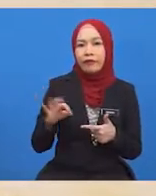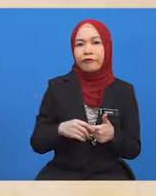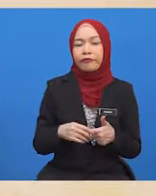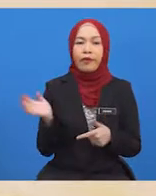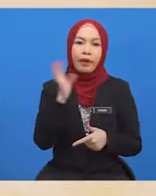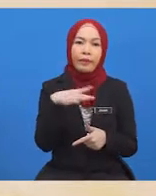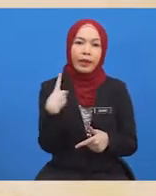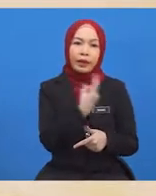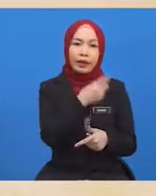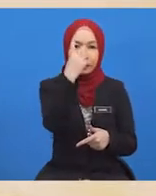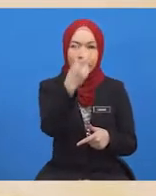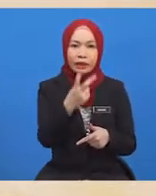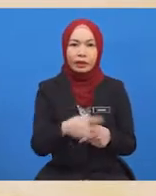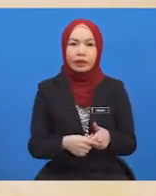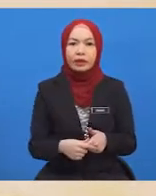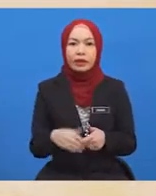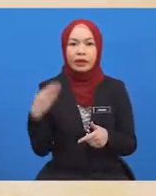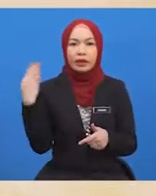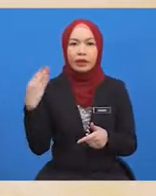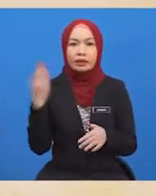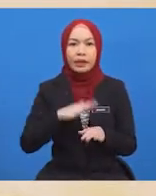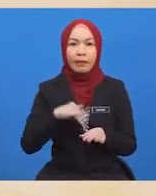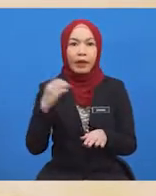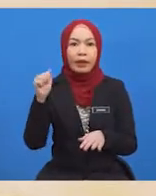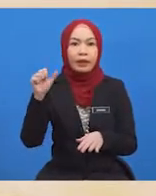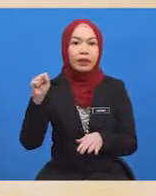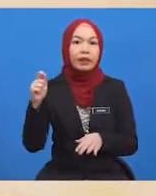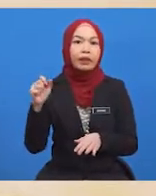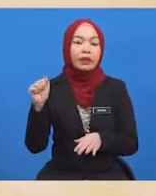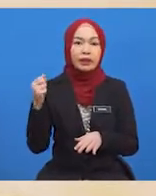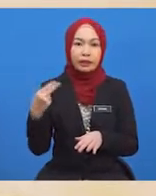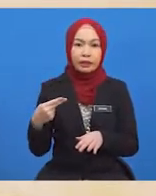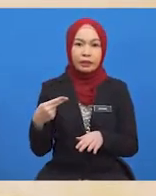Mari kita kenal pasti nomor kepada satah A, B, CD.